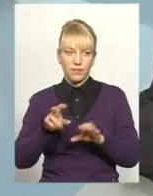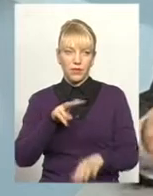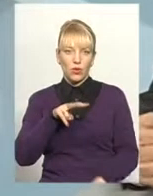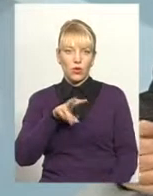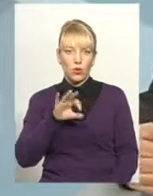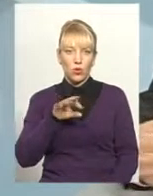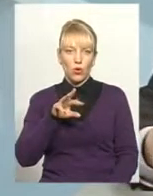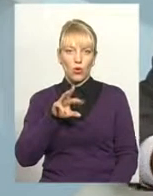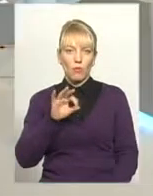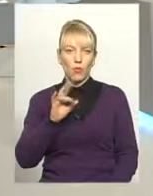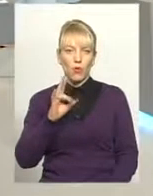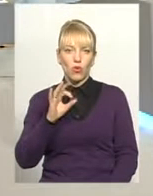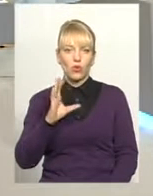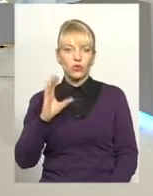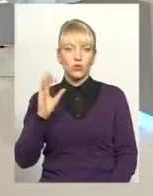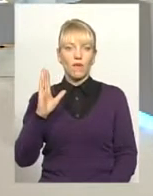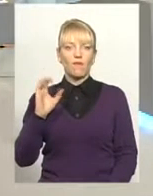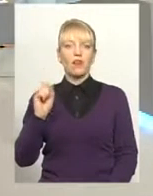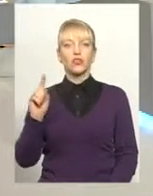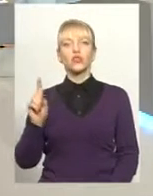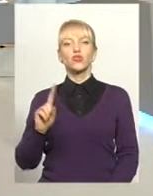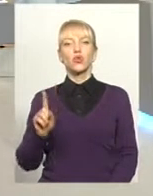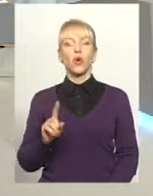Ломоносова, що енергія